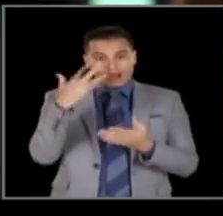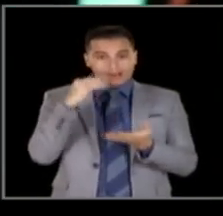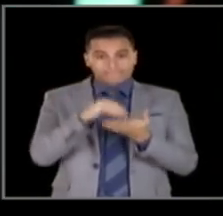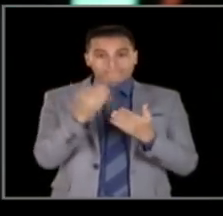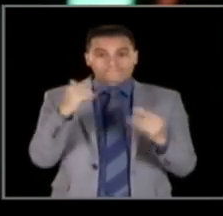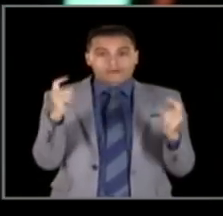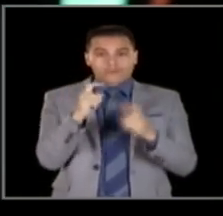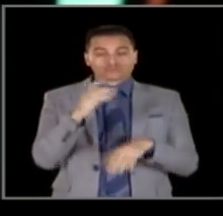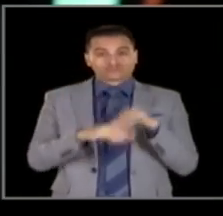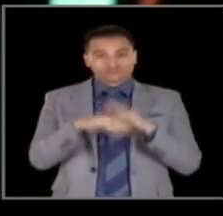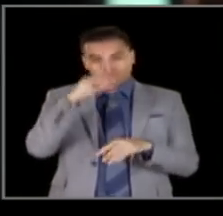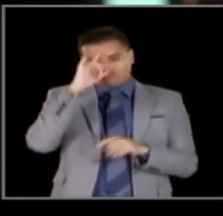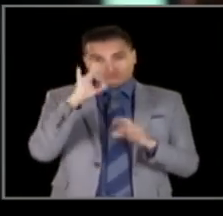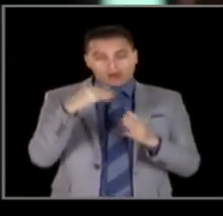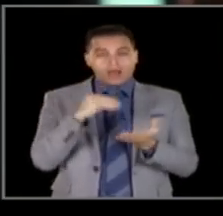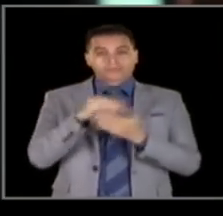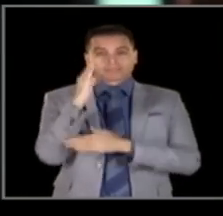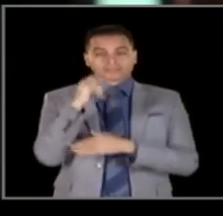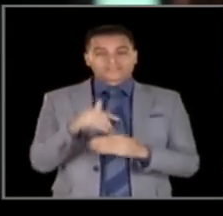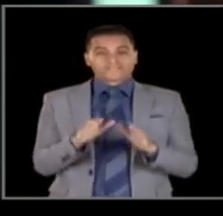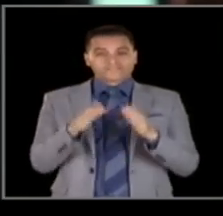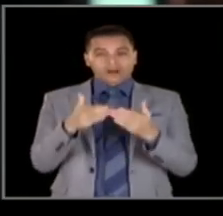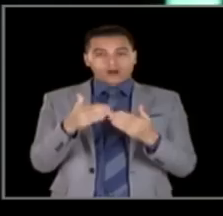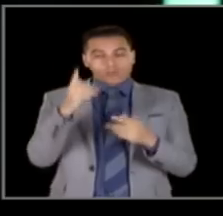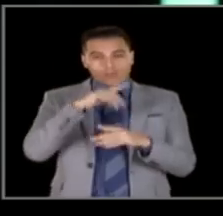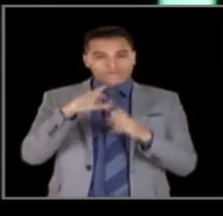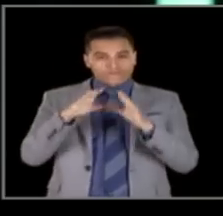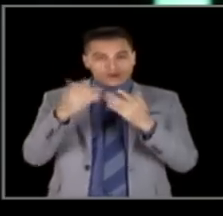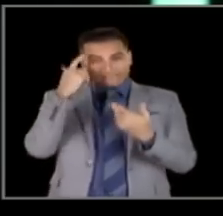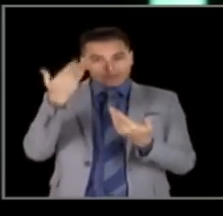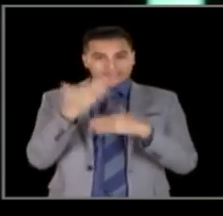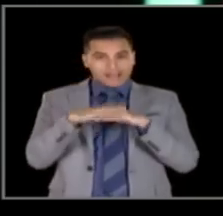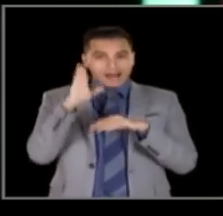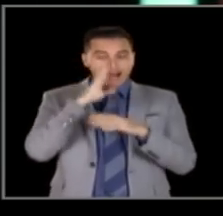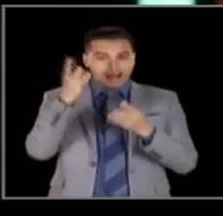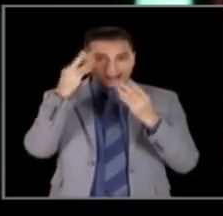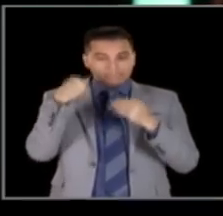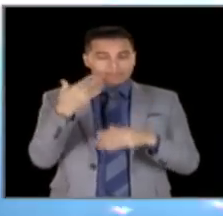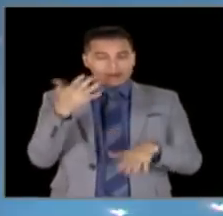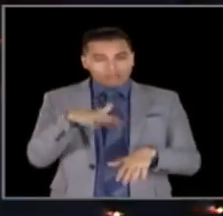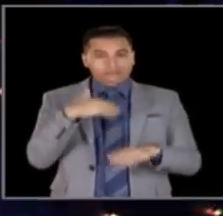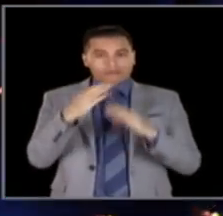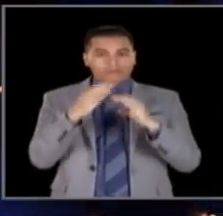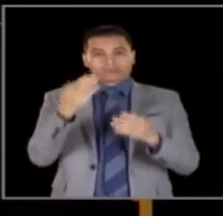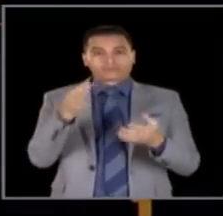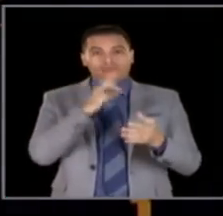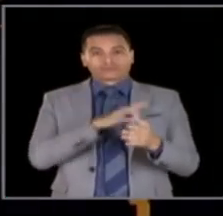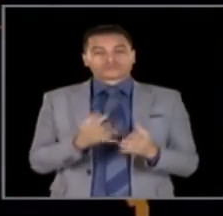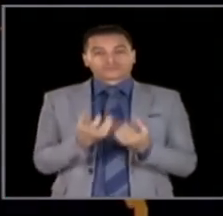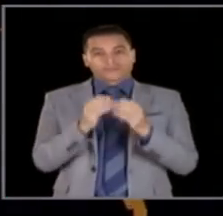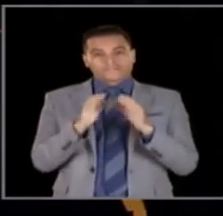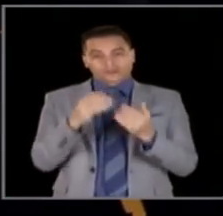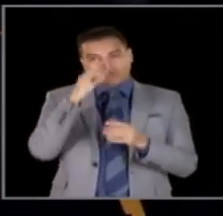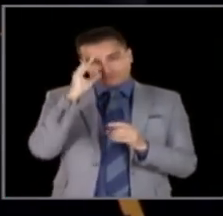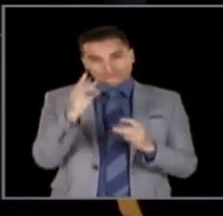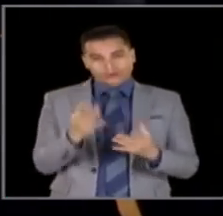اللي فات كبديل، إن شاء الله الماتش ده نازل أساسي، فريق معتمد عليا أكتر في فقرة العلم، وإن شاء الله أكون إضافة لفريق النهاردة بإذن الله.